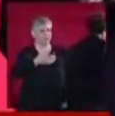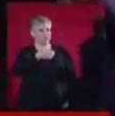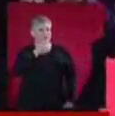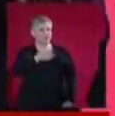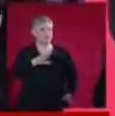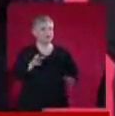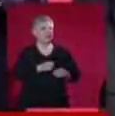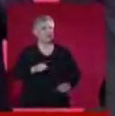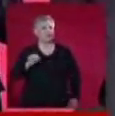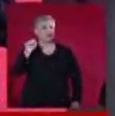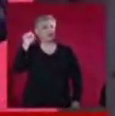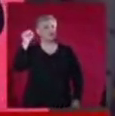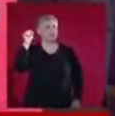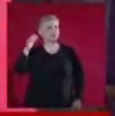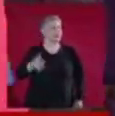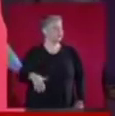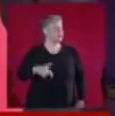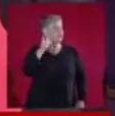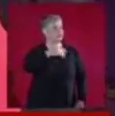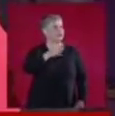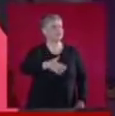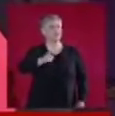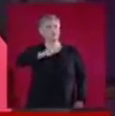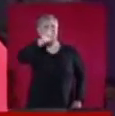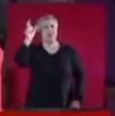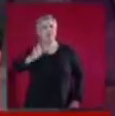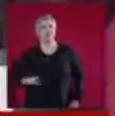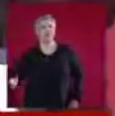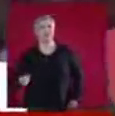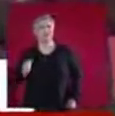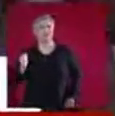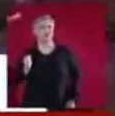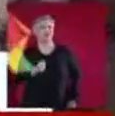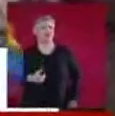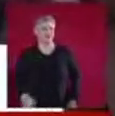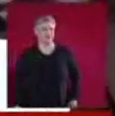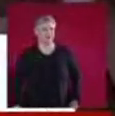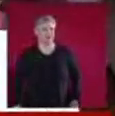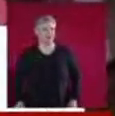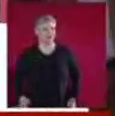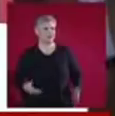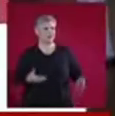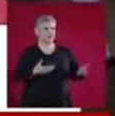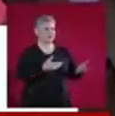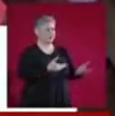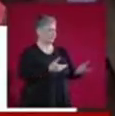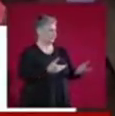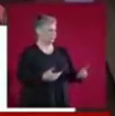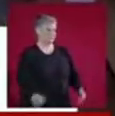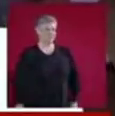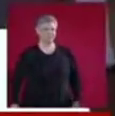μεγάλη γενιά της ιταλικής αριστεράς που άλλαξε τον τρόπο σκέψης ολόκληρης της αριστεράς λουσιάνα σε